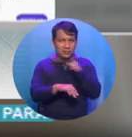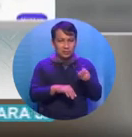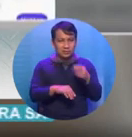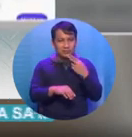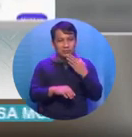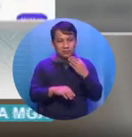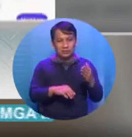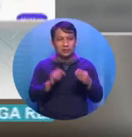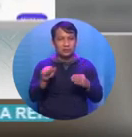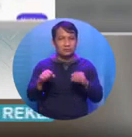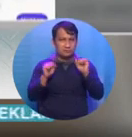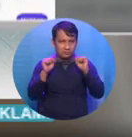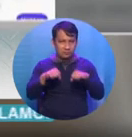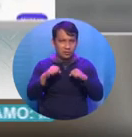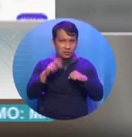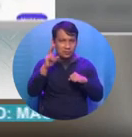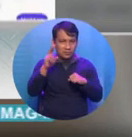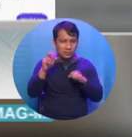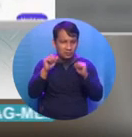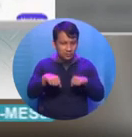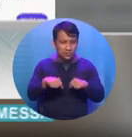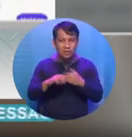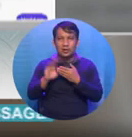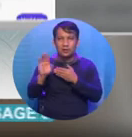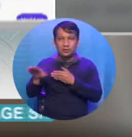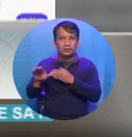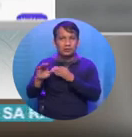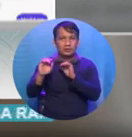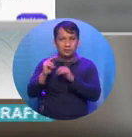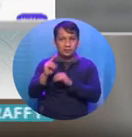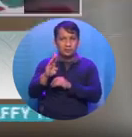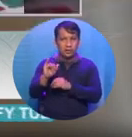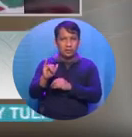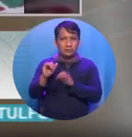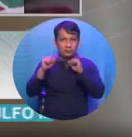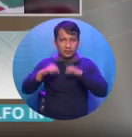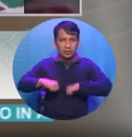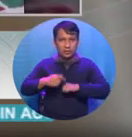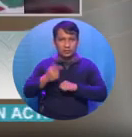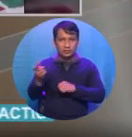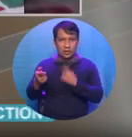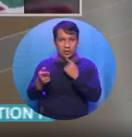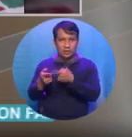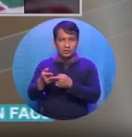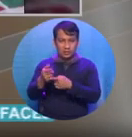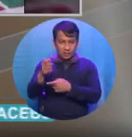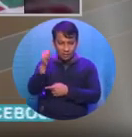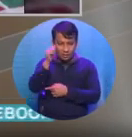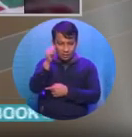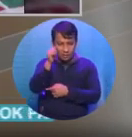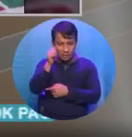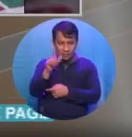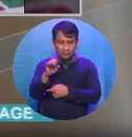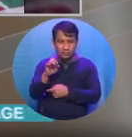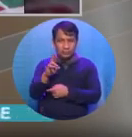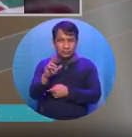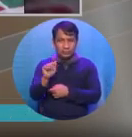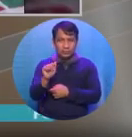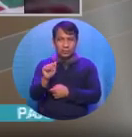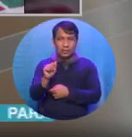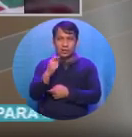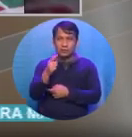Vic, ha? Yes, sir. Anytime, sir. Salamat po, Sir Vic Lorenzo ng NBI. Salamat. Okay. Mr. Alerta. Hello,